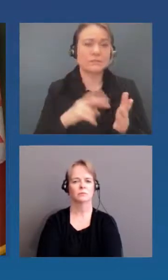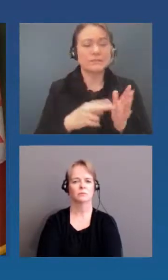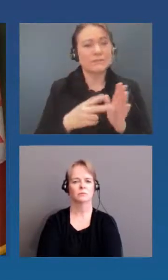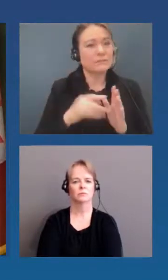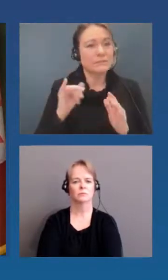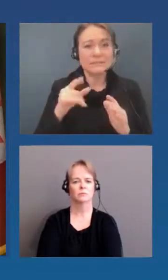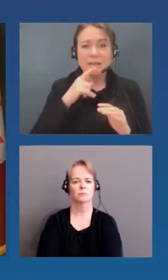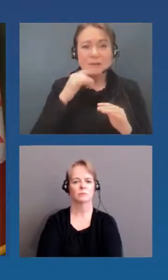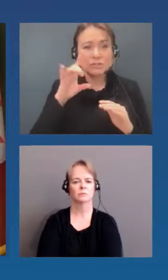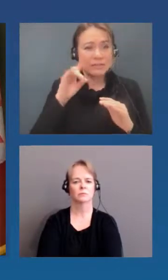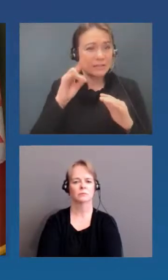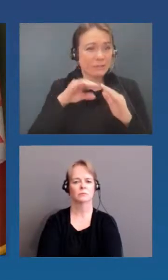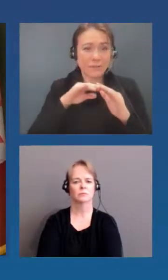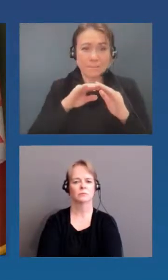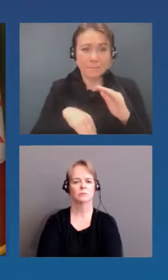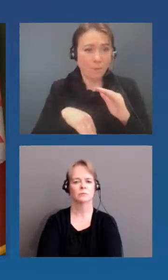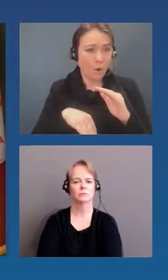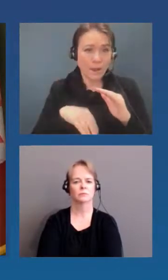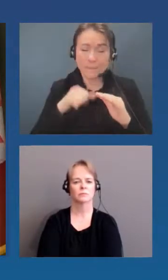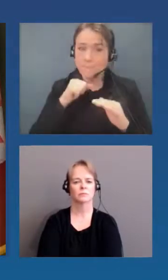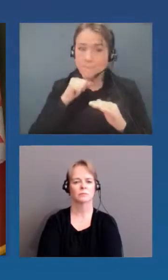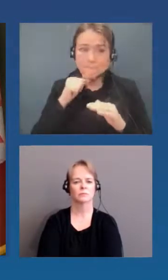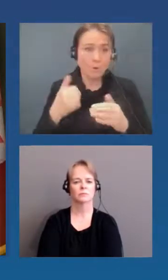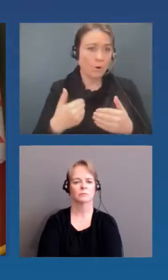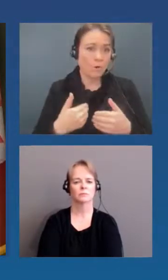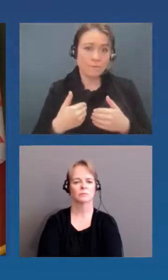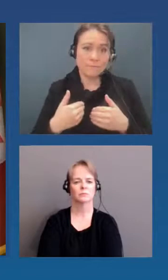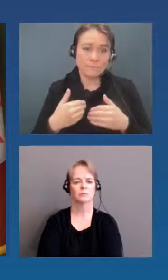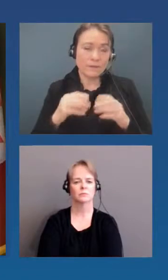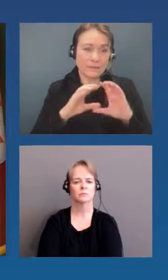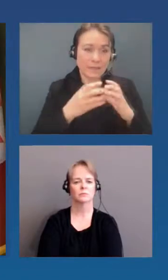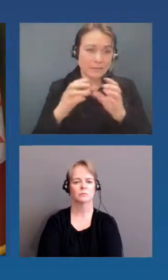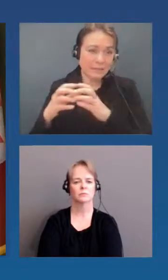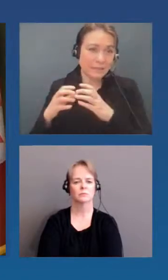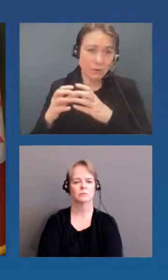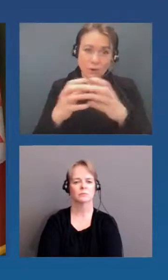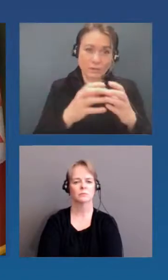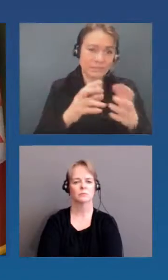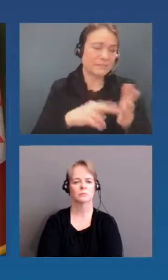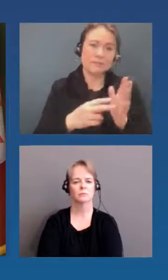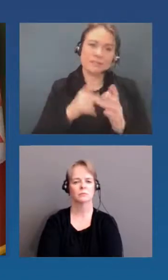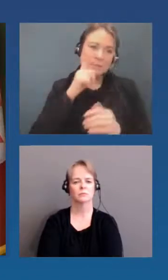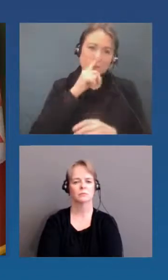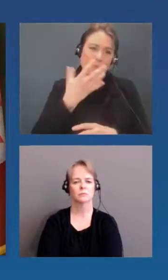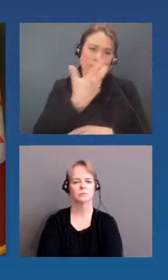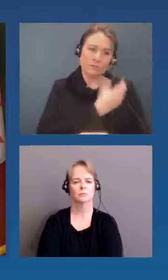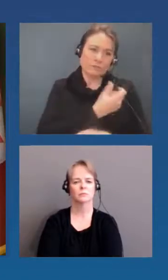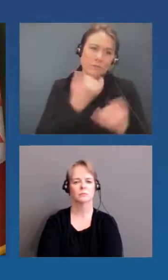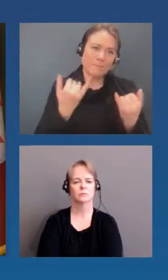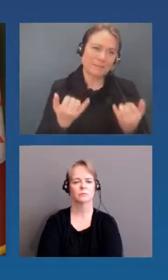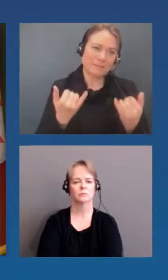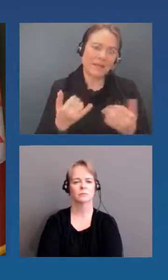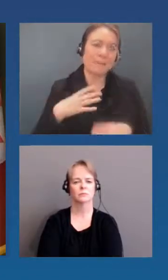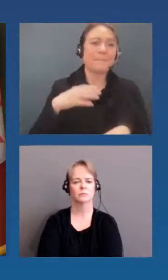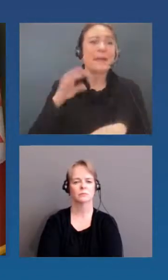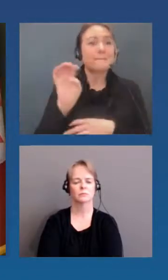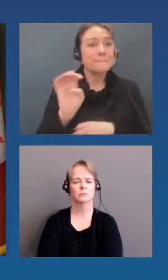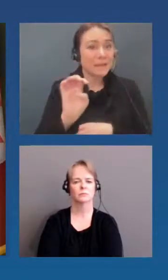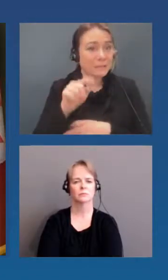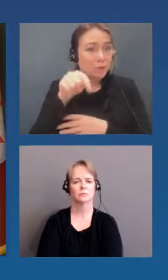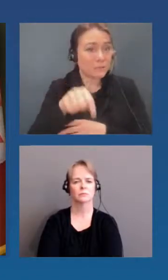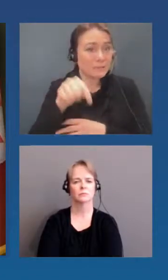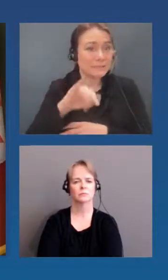pas 80 ans et plus, vous ne restez pas dans une des catégories, vous n'êtes actuellement pas éligible. À partir de mercredi, ceux qui